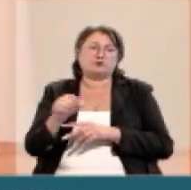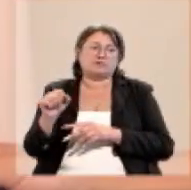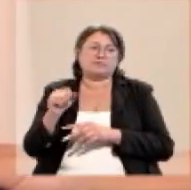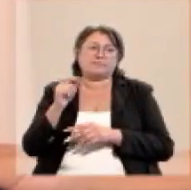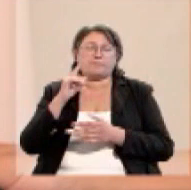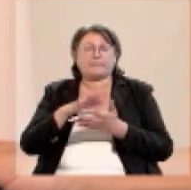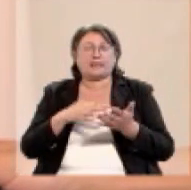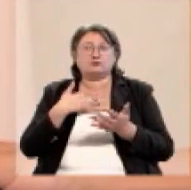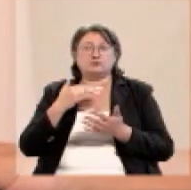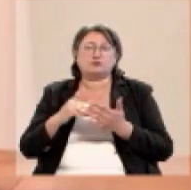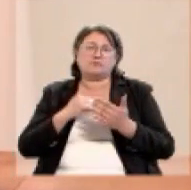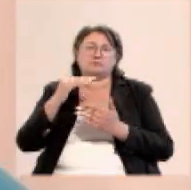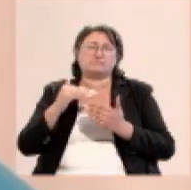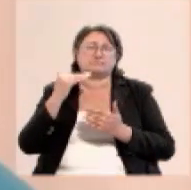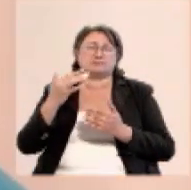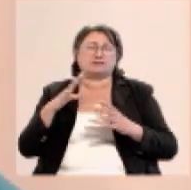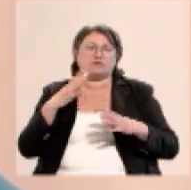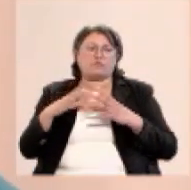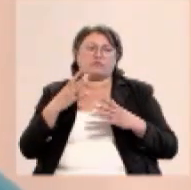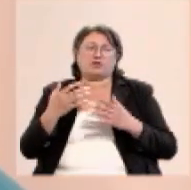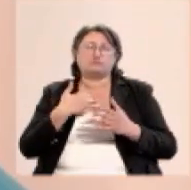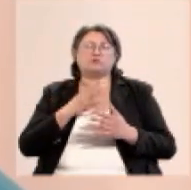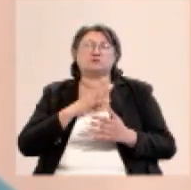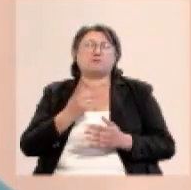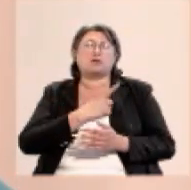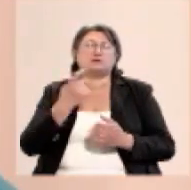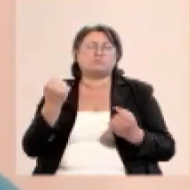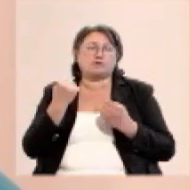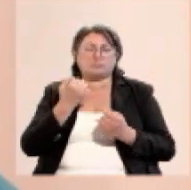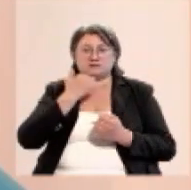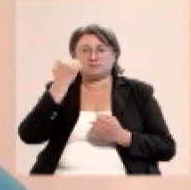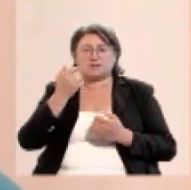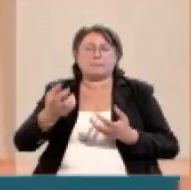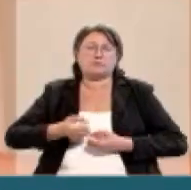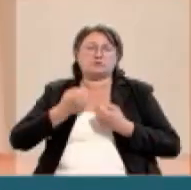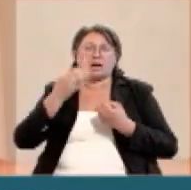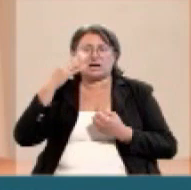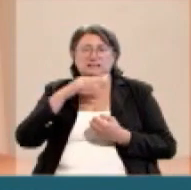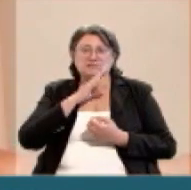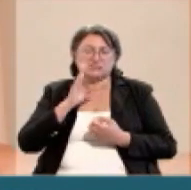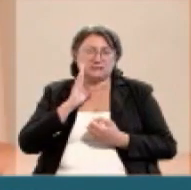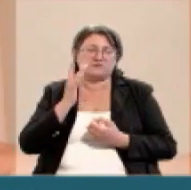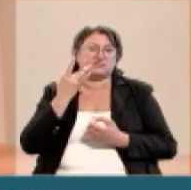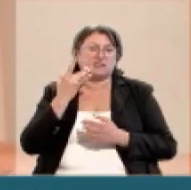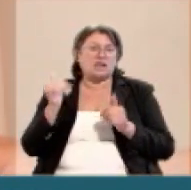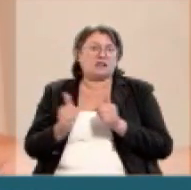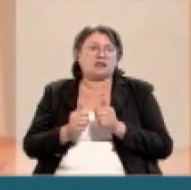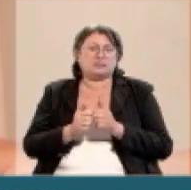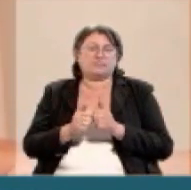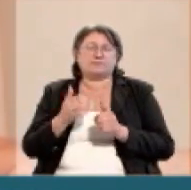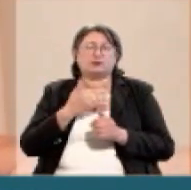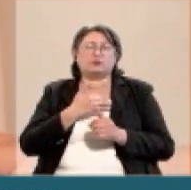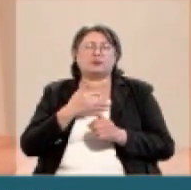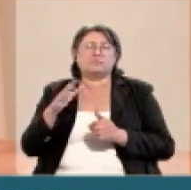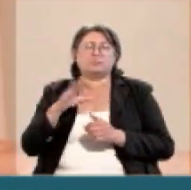Болашақта жаттығуды арттырып, спорт шебері атанғым келеді. Әр қашан қасымда болатын, қолдау білдіретін ата-анама рахмет. Барлық спортшыларға